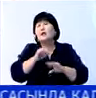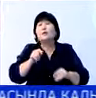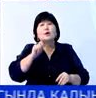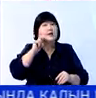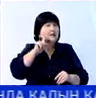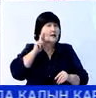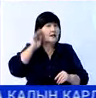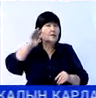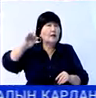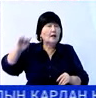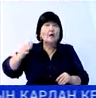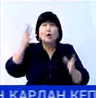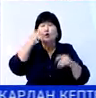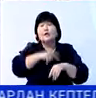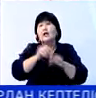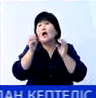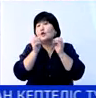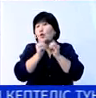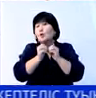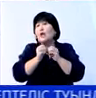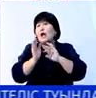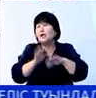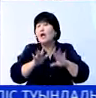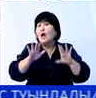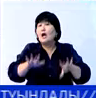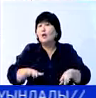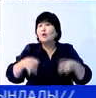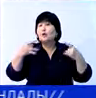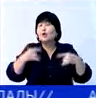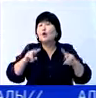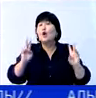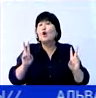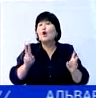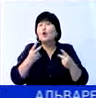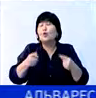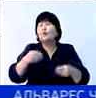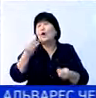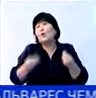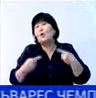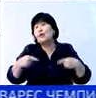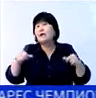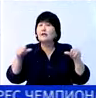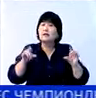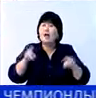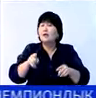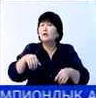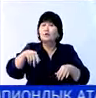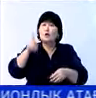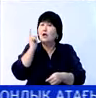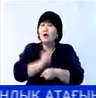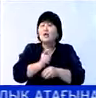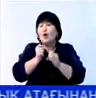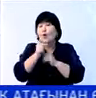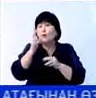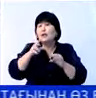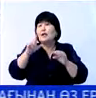жасқа толмаған балалардың түнгі сағат 10-нан кейін компьютерлік клубтар мен ойын сауық орындарында жүруіне қатаң тыйым салынған. Ал 11-ден